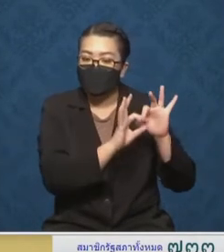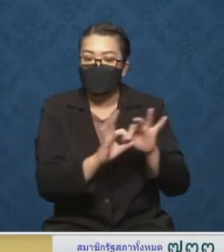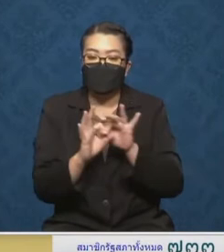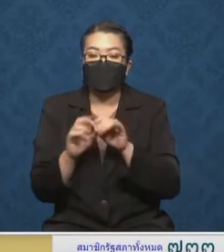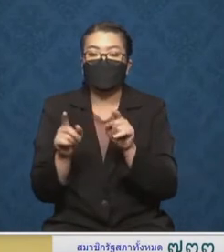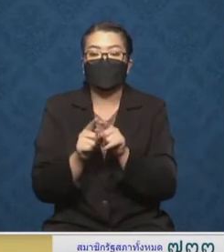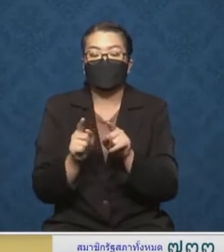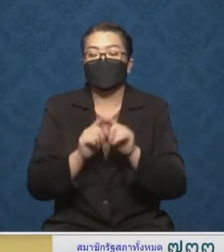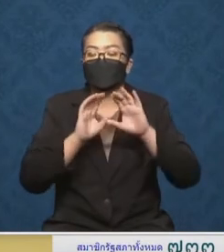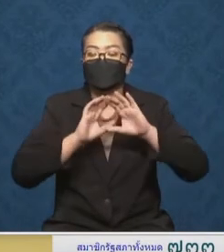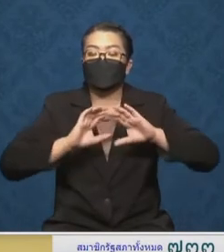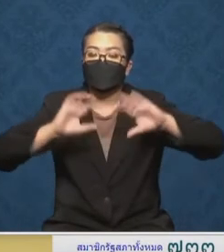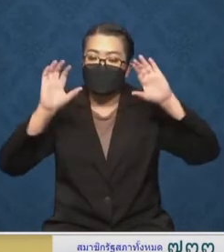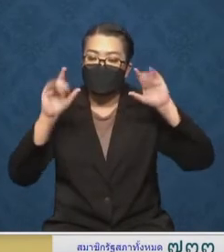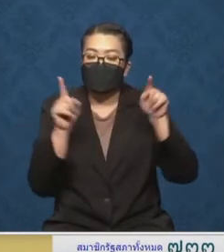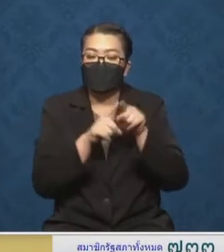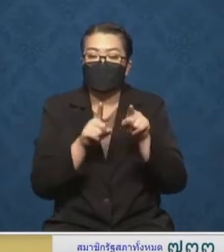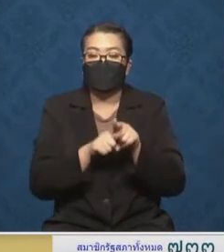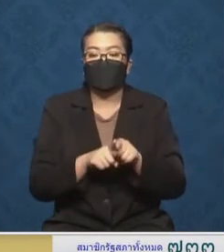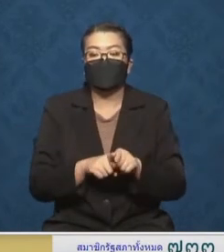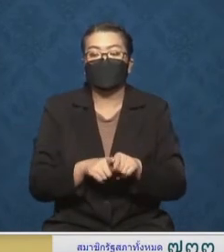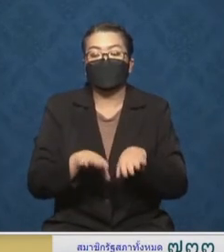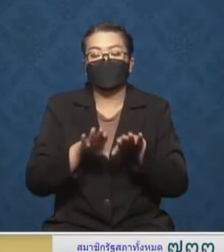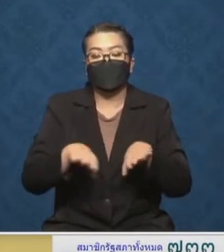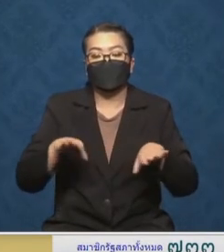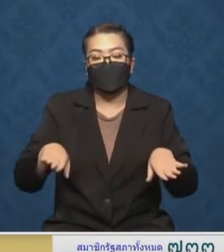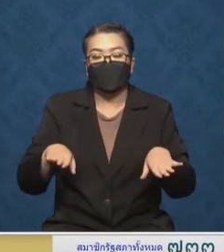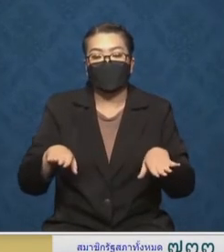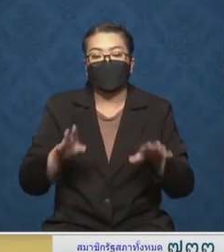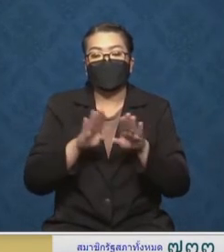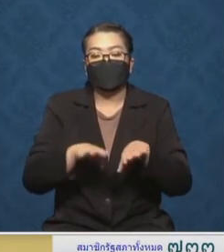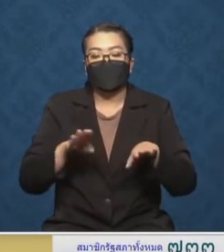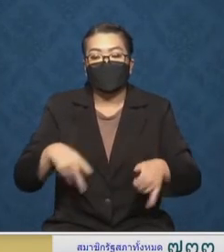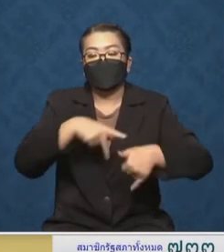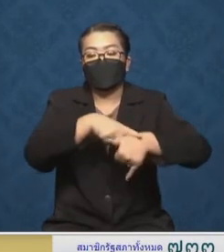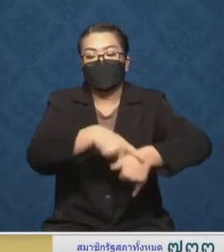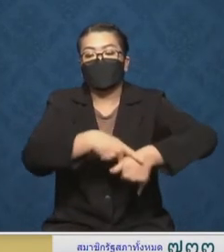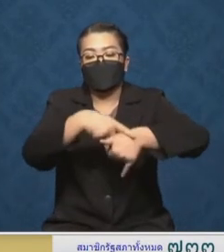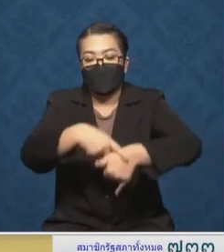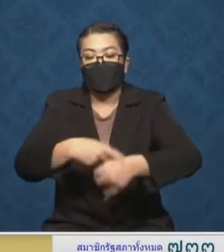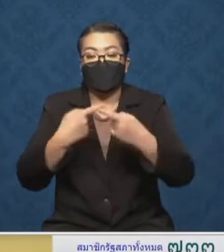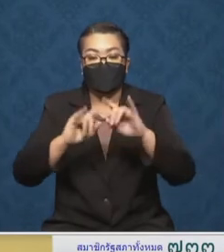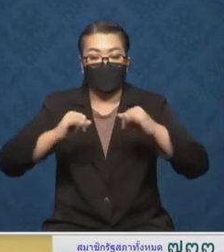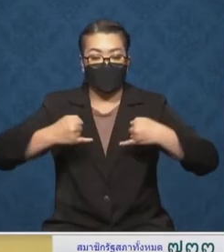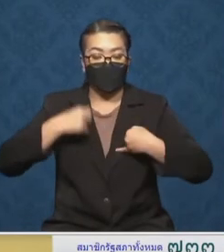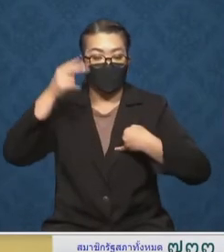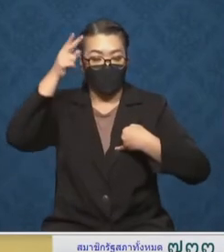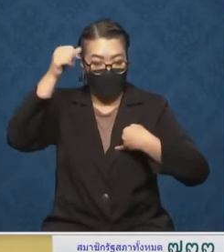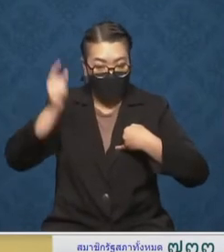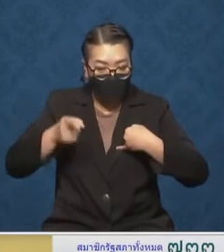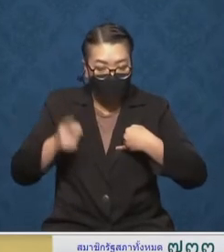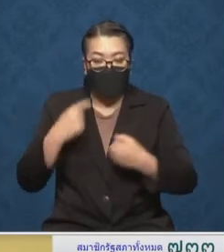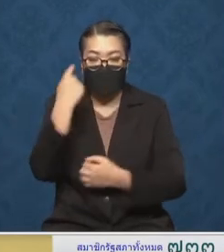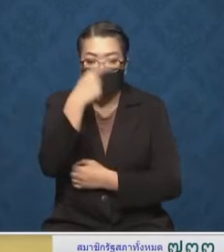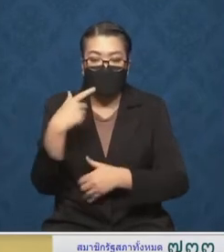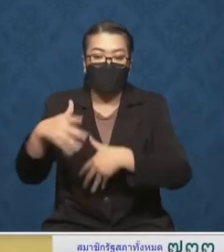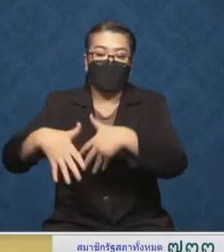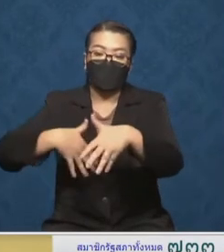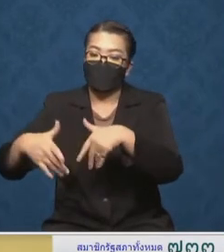รัฐบาลเป็นเพียงแค่เด็กขี่ม้าแต่ไม่ใช่เจ้าของม้าท่านผู้ชาติครับว่าเจ้าของม้าไม่ใช่ทั้งประชาชน